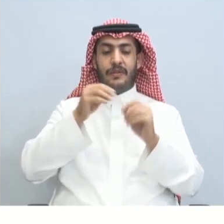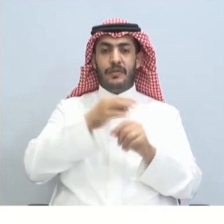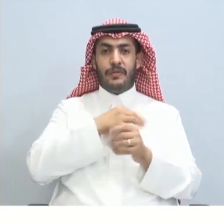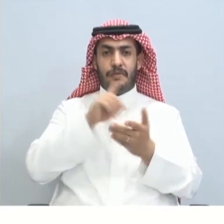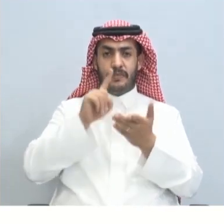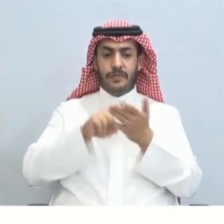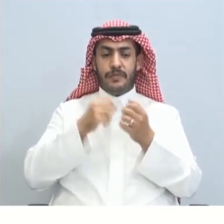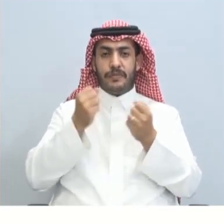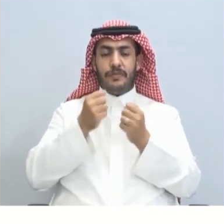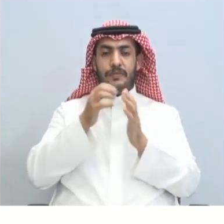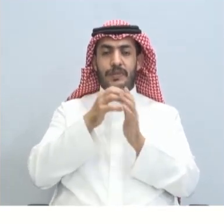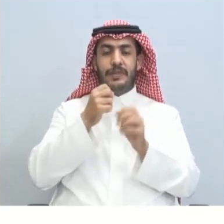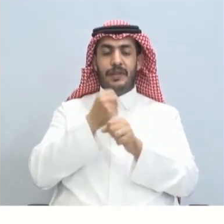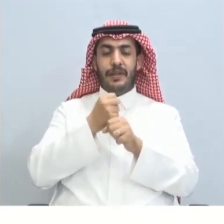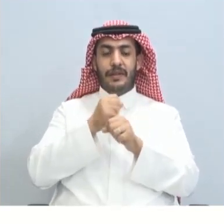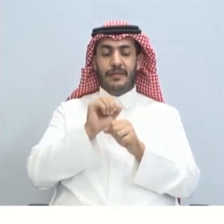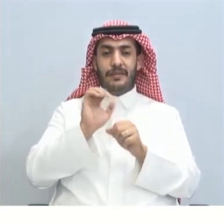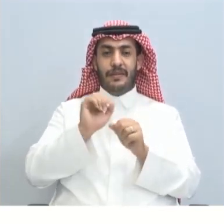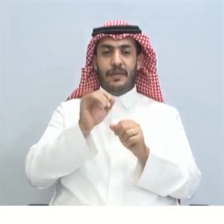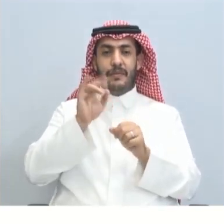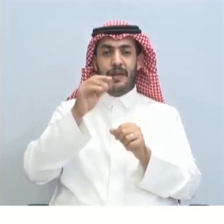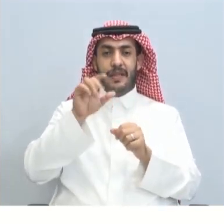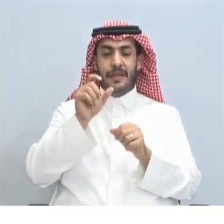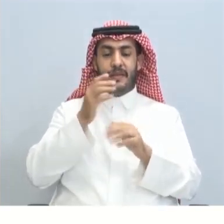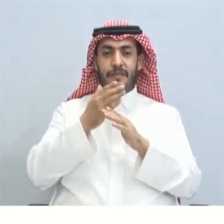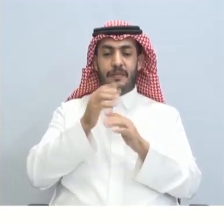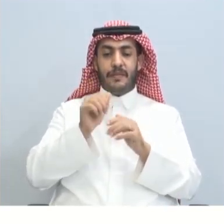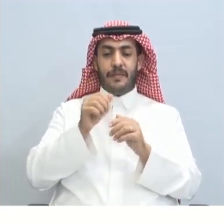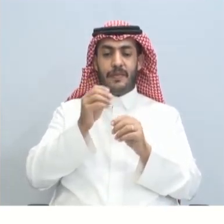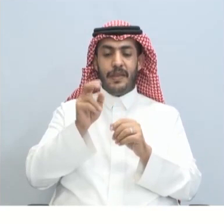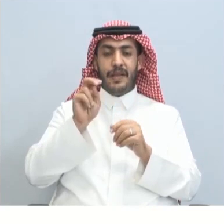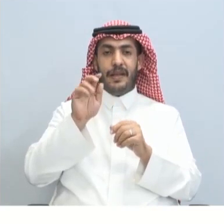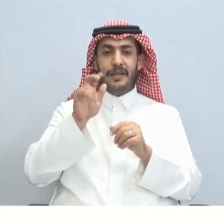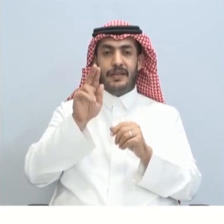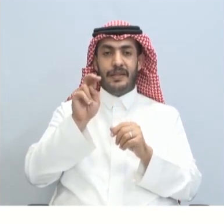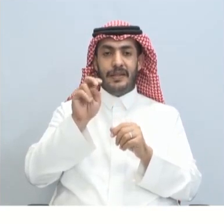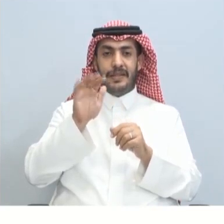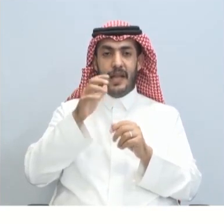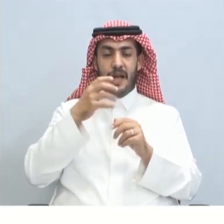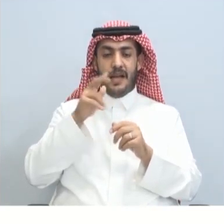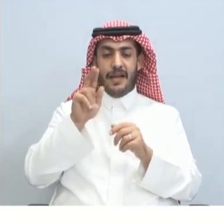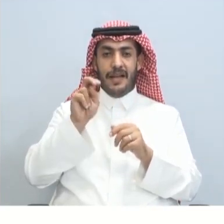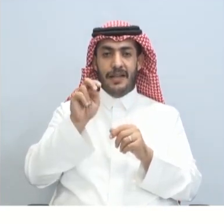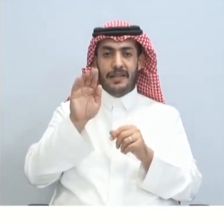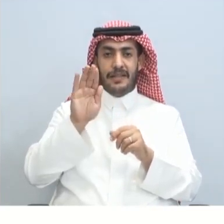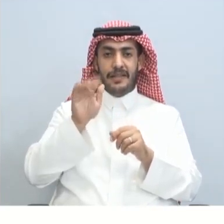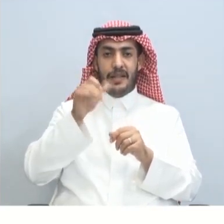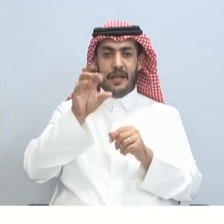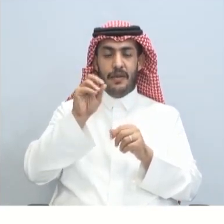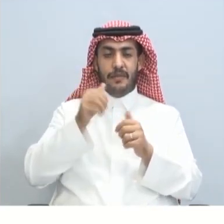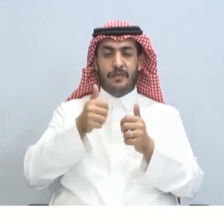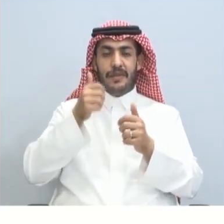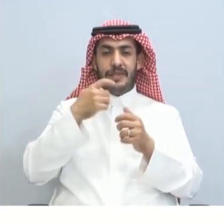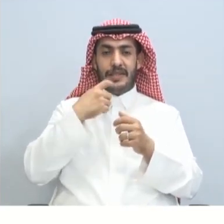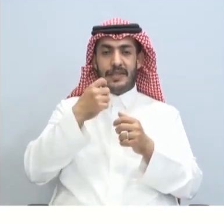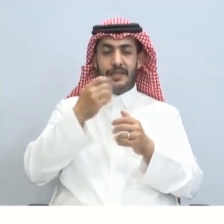مصداقيه واستخداما في تعرف المعادن وهو القساوه وعرفنا القساوه وذكرنا بانه هو مقياس